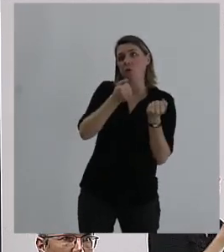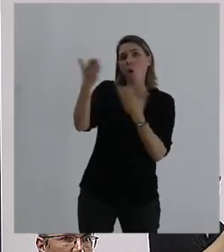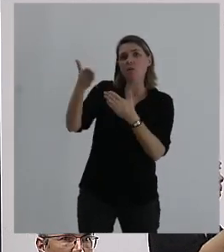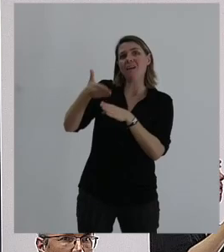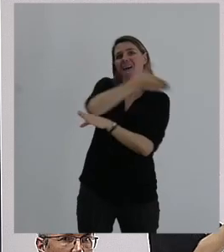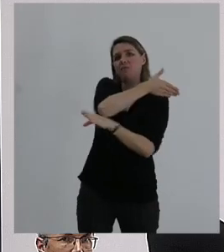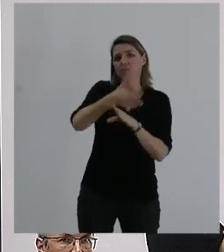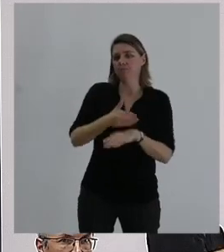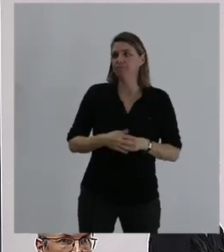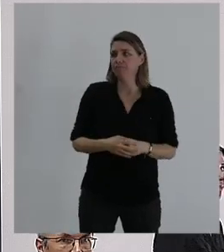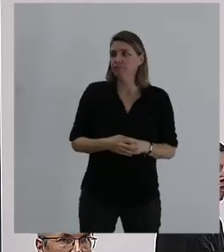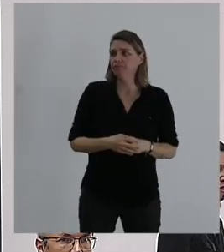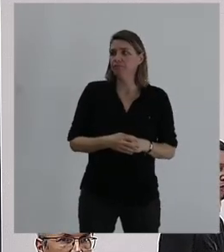précédente.